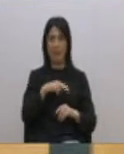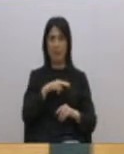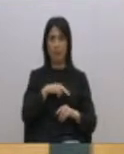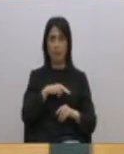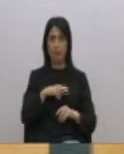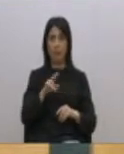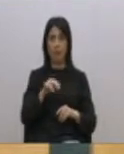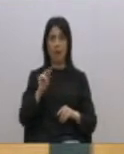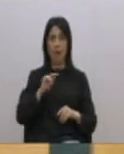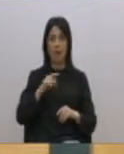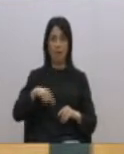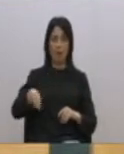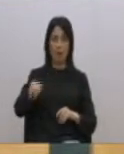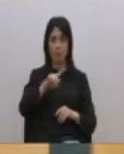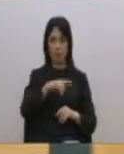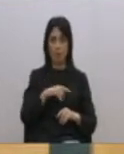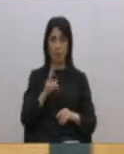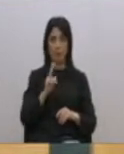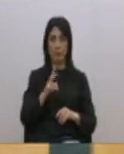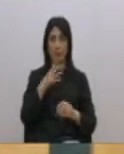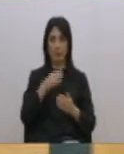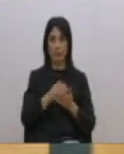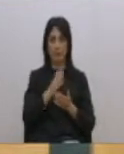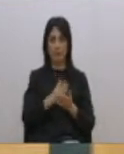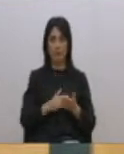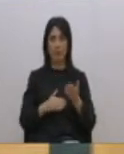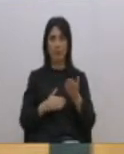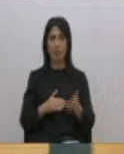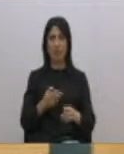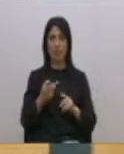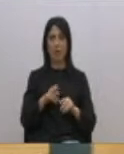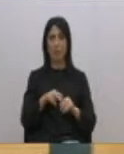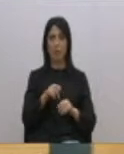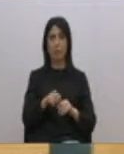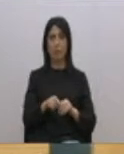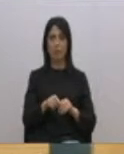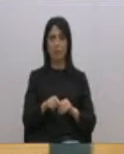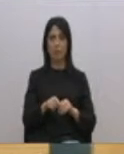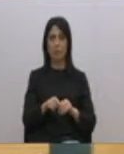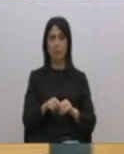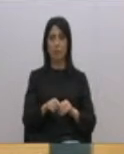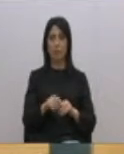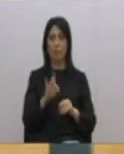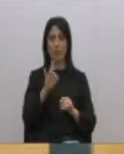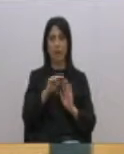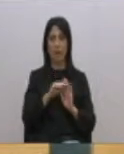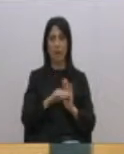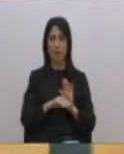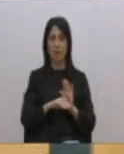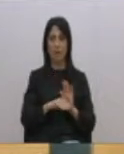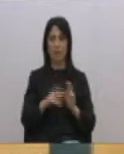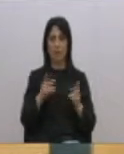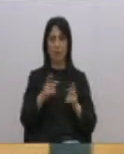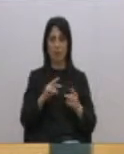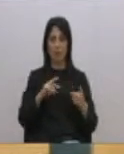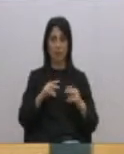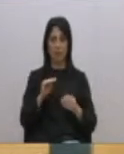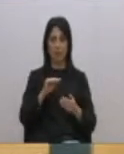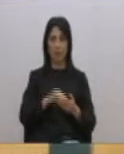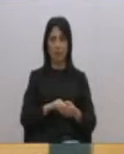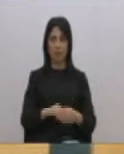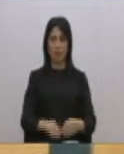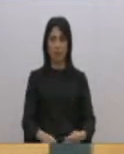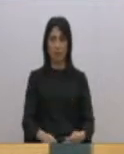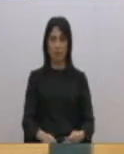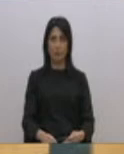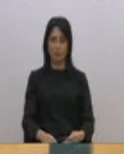და აპარატის თანამშრომლებს, რომლებმაც თავისი წვლილი შეიტანეს ამ რეგლამენტში საჭირო ცვლილებების შეტანაში.